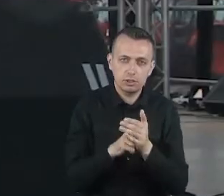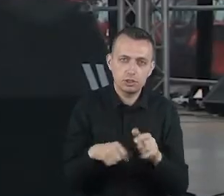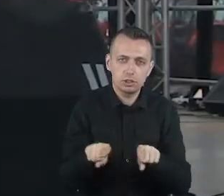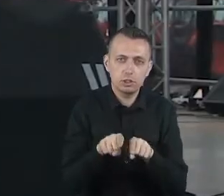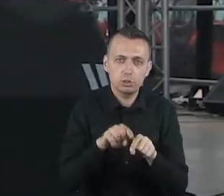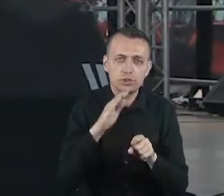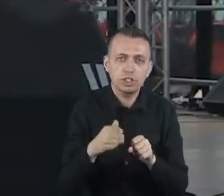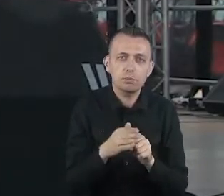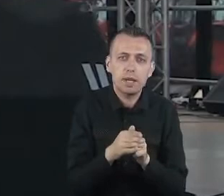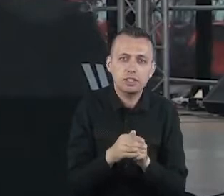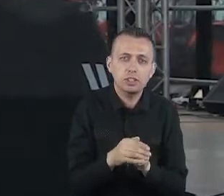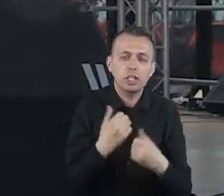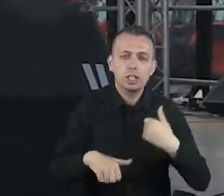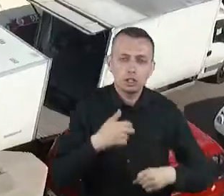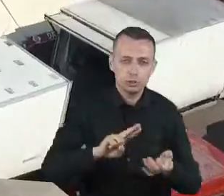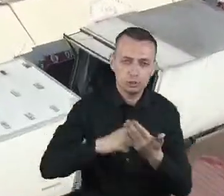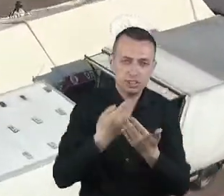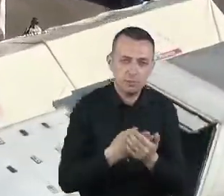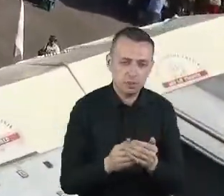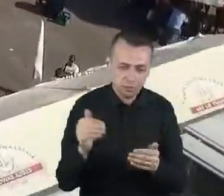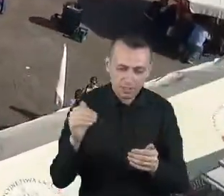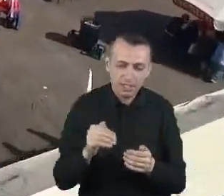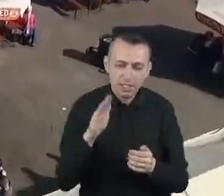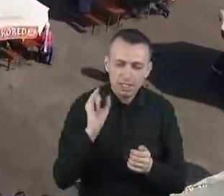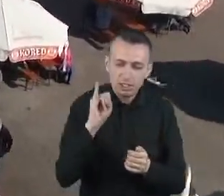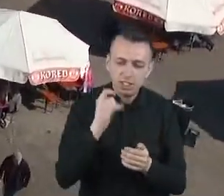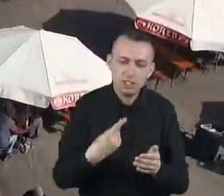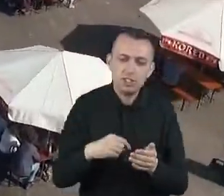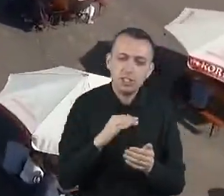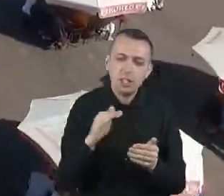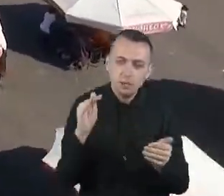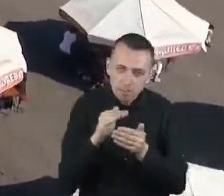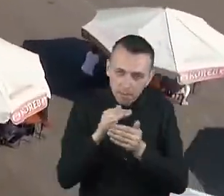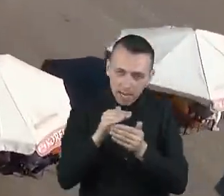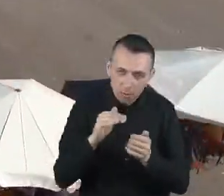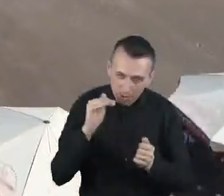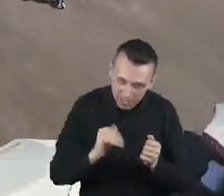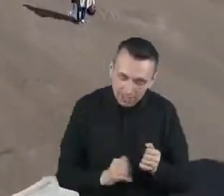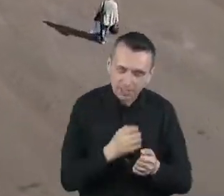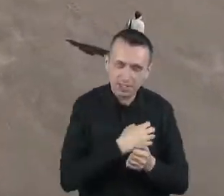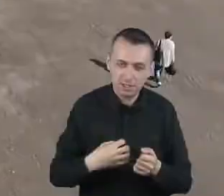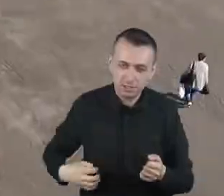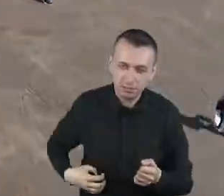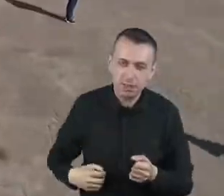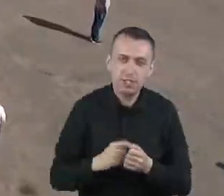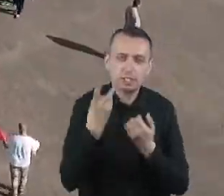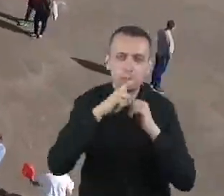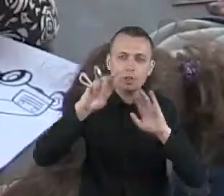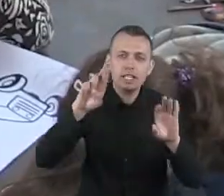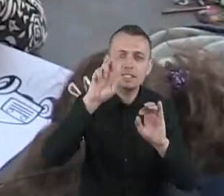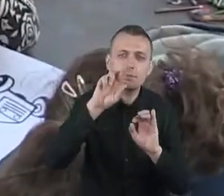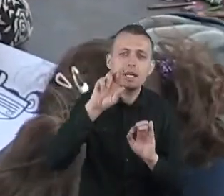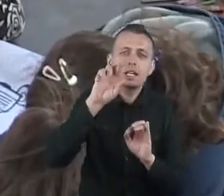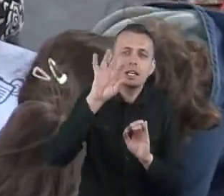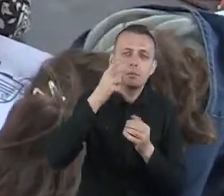rolnika i gospodynię, jak i małego gospodarza. Przez cały dzień dostępna będzie strefa wystawiennicza firm rolniczych. Pokażemy też rolnictwo